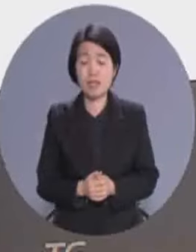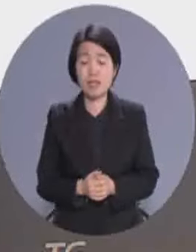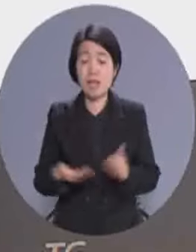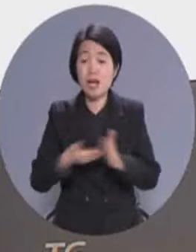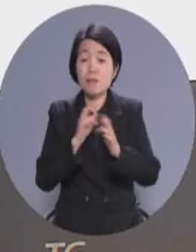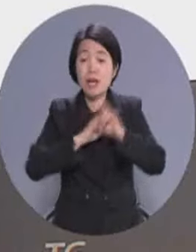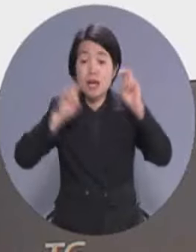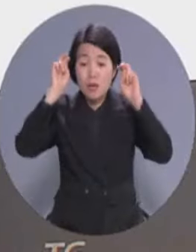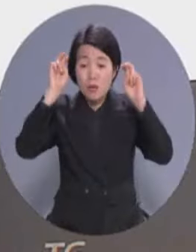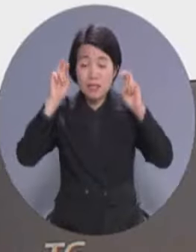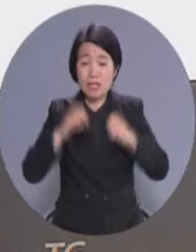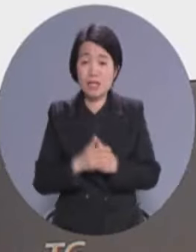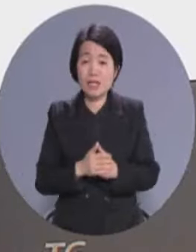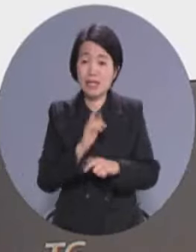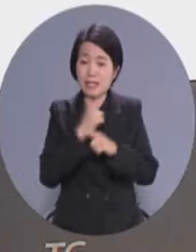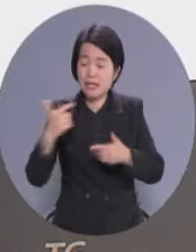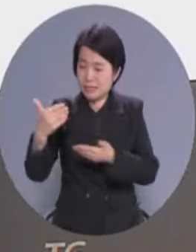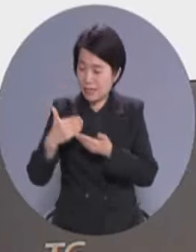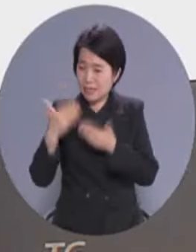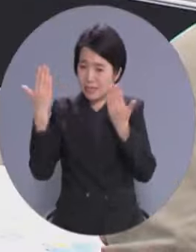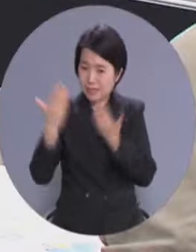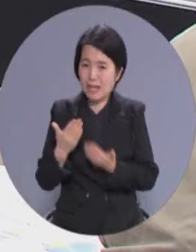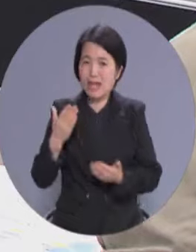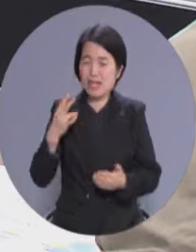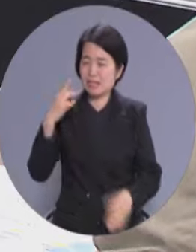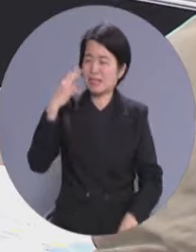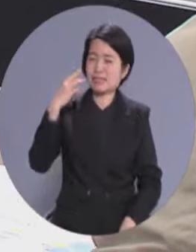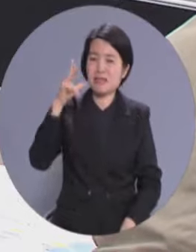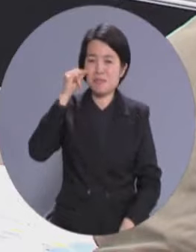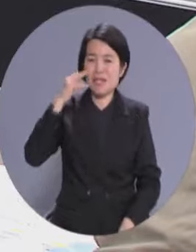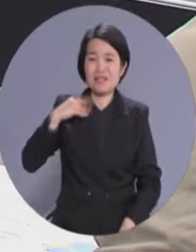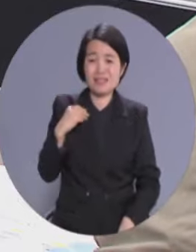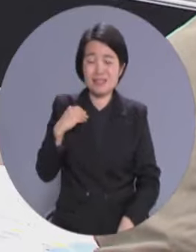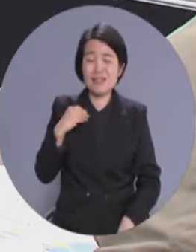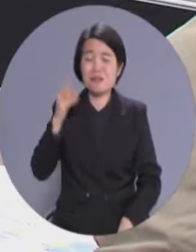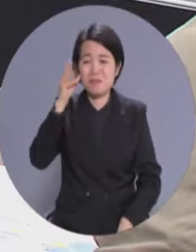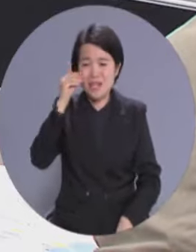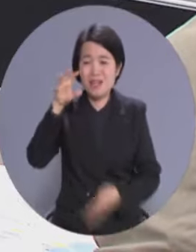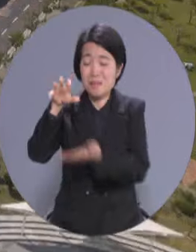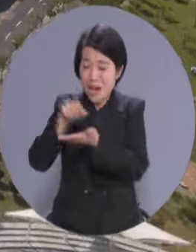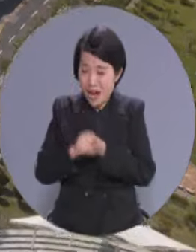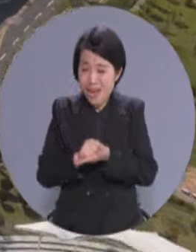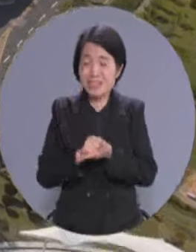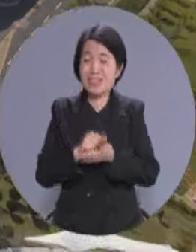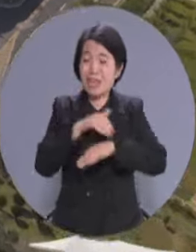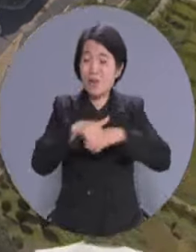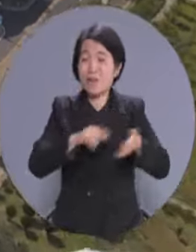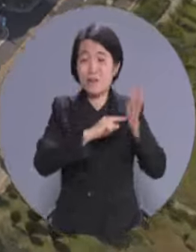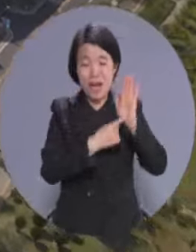여수광양 항만공사가 다양한 의견과 지적을 담아서 내놓을 박람회장 마스터플랜에